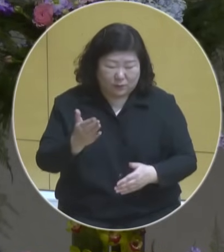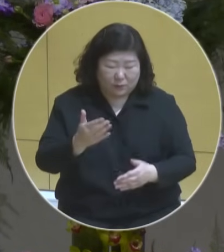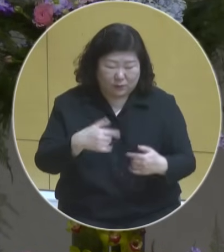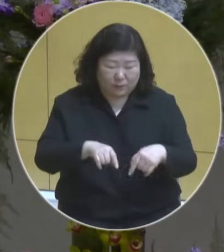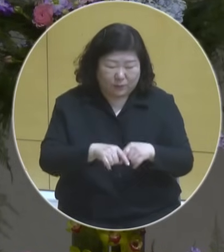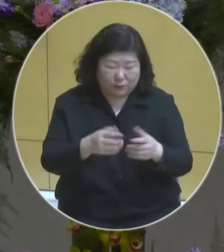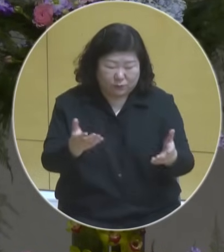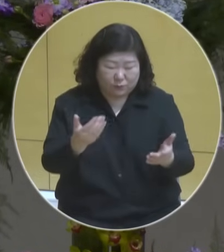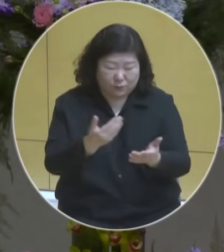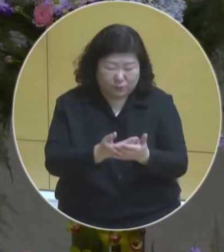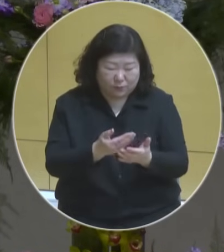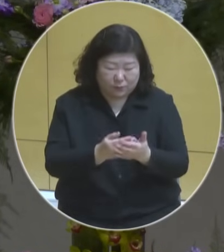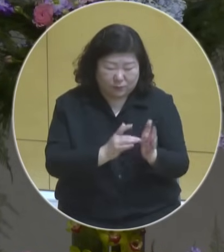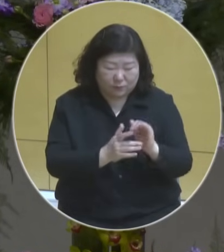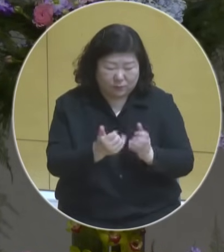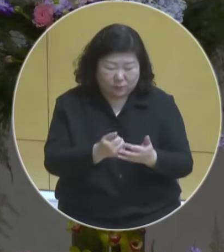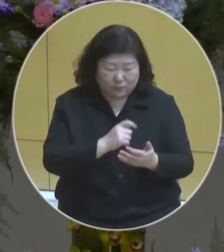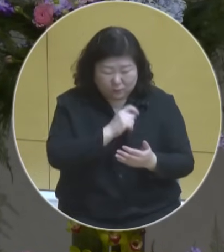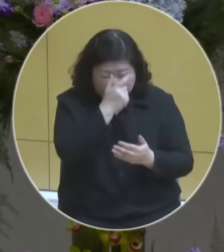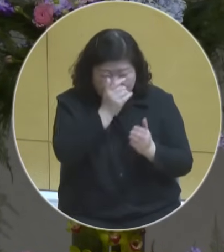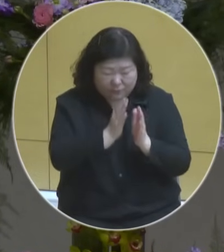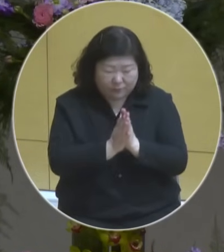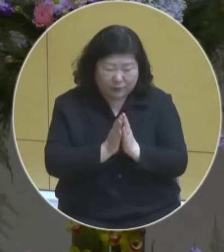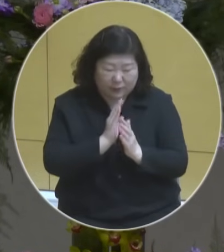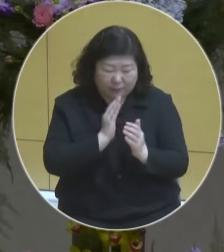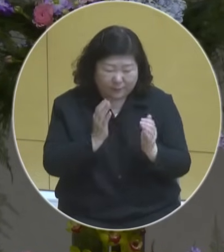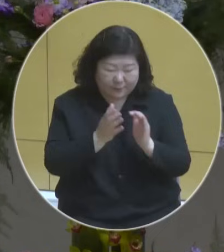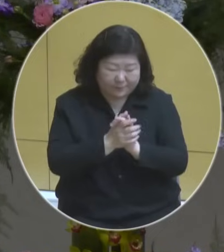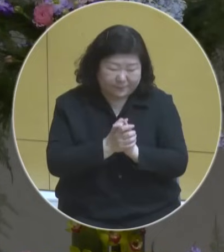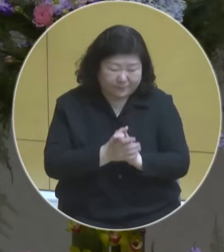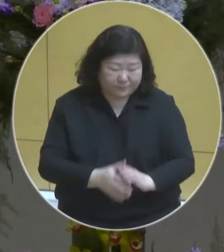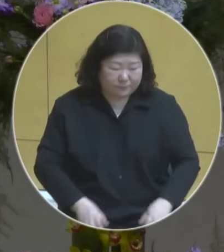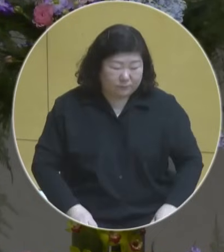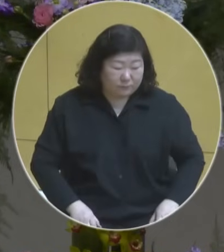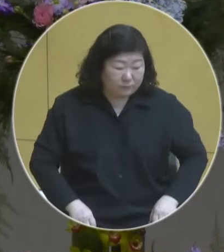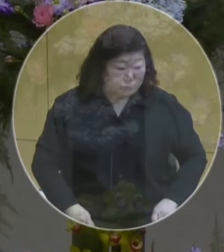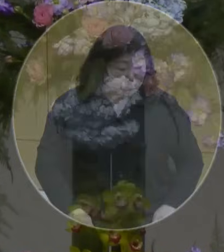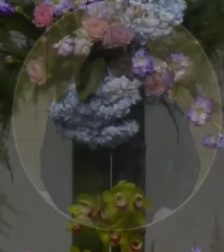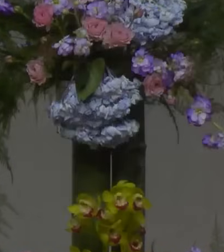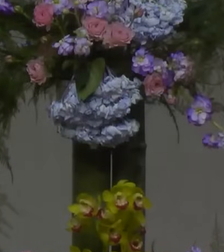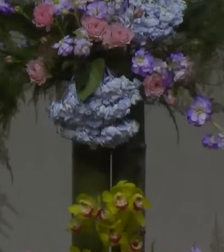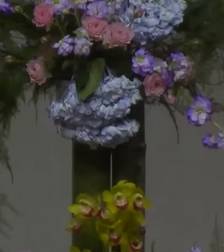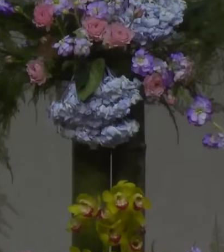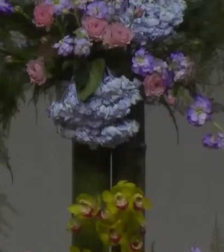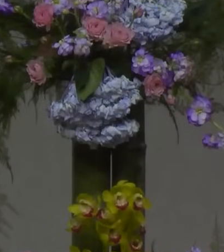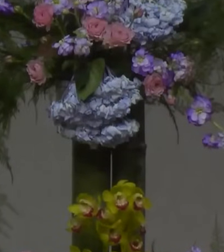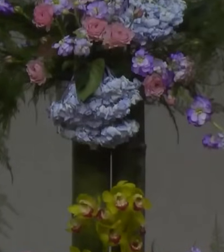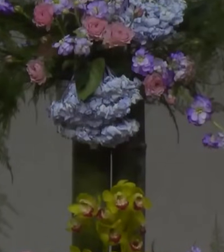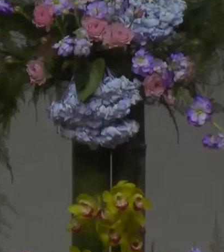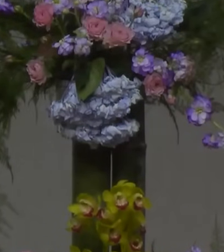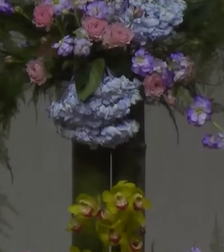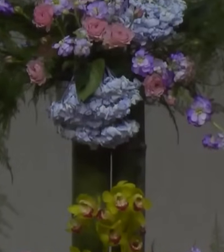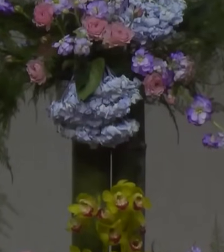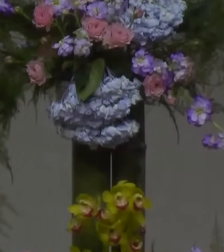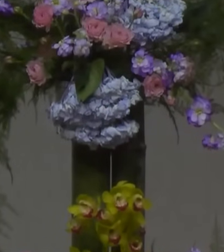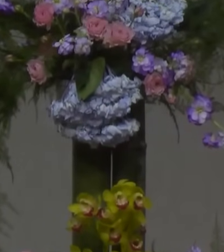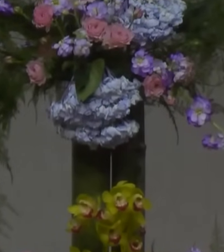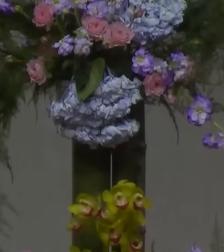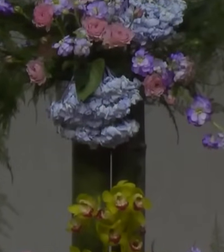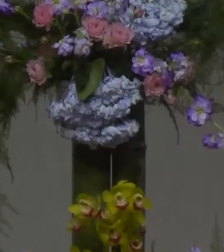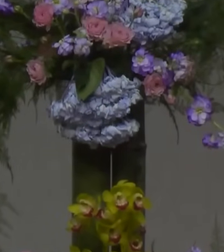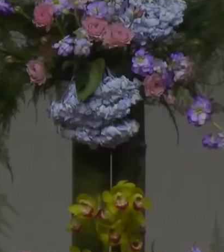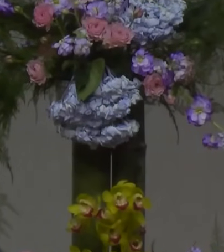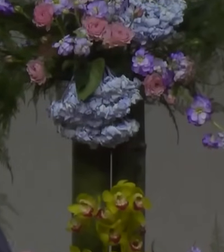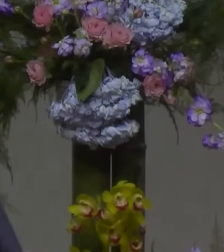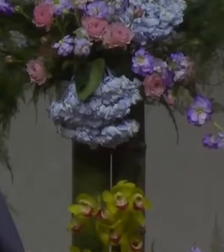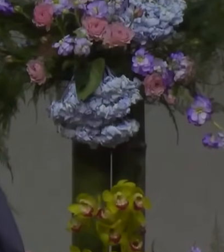주시옵소서 예수님의 이름으로 기도드리옵나이다 아멘 다같이 일어나셔서 우리 고백과 찬양을